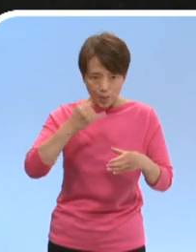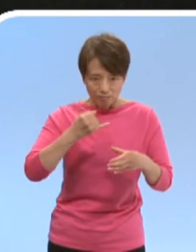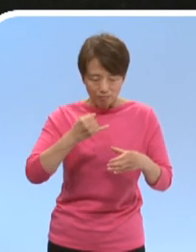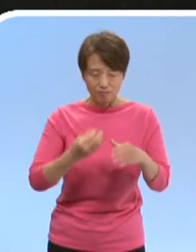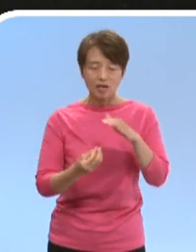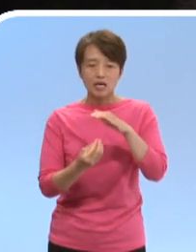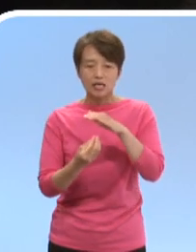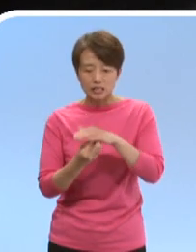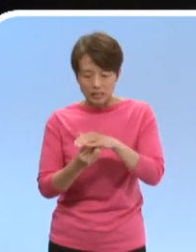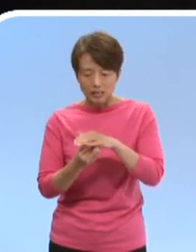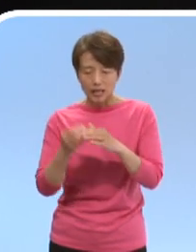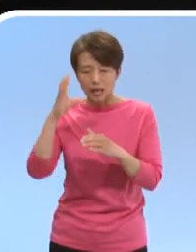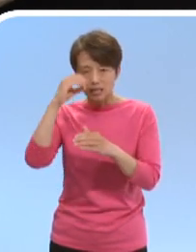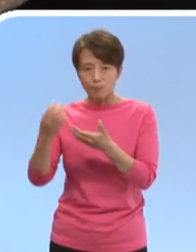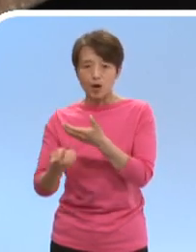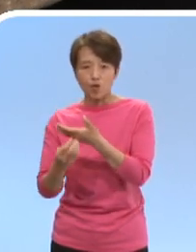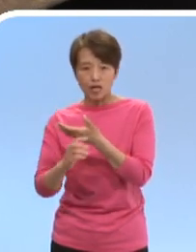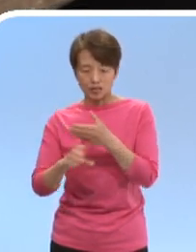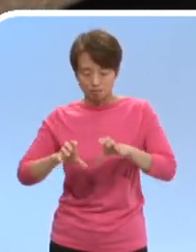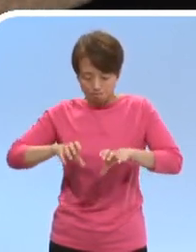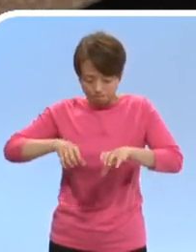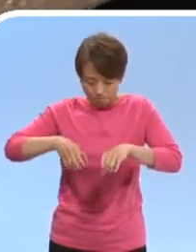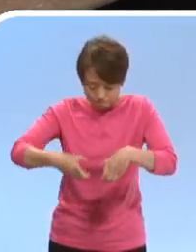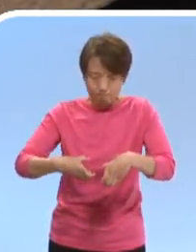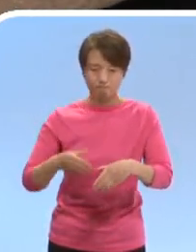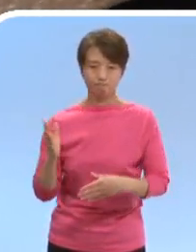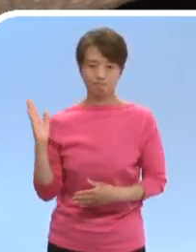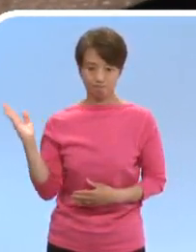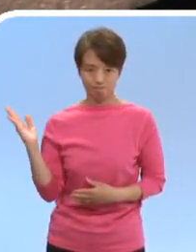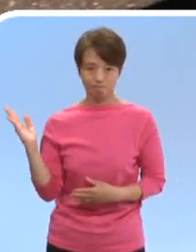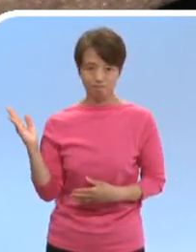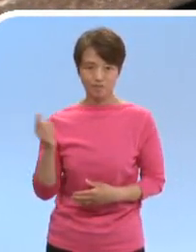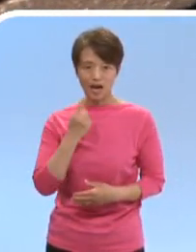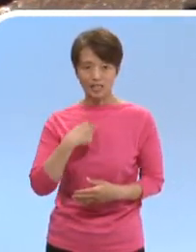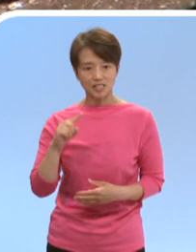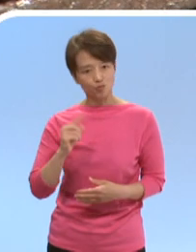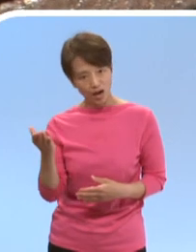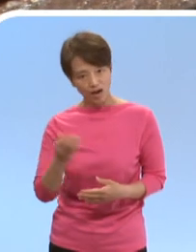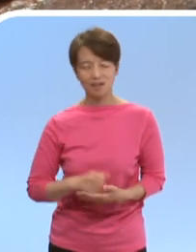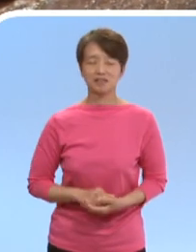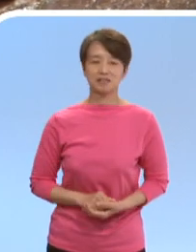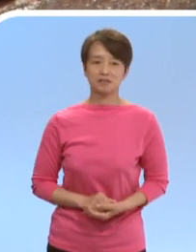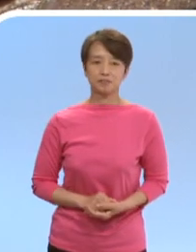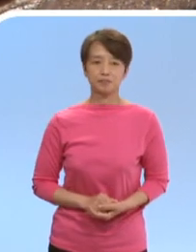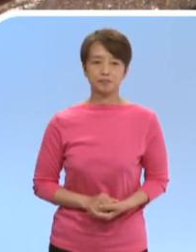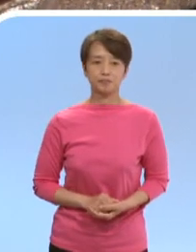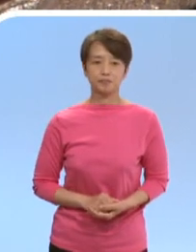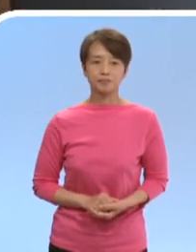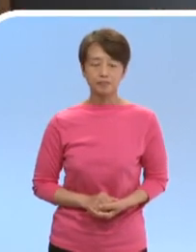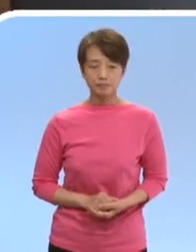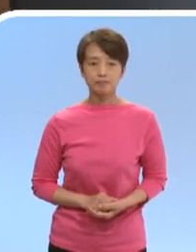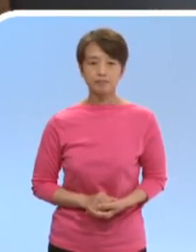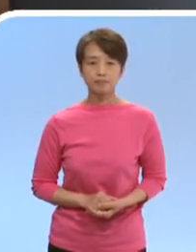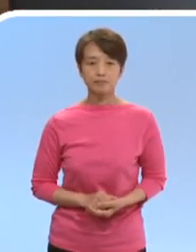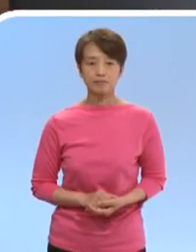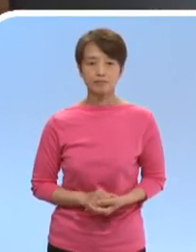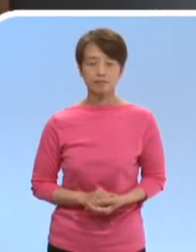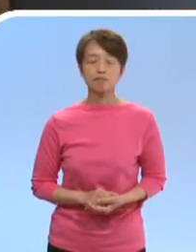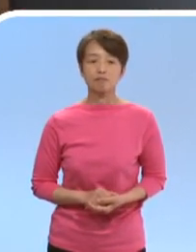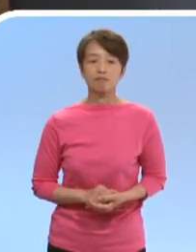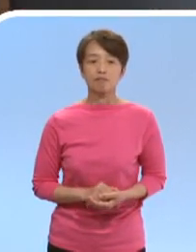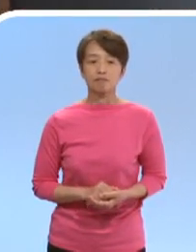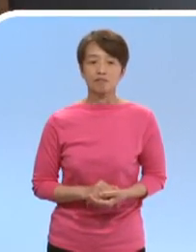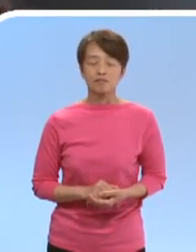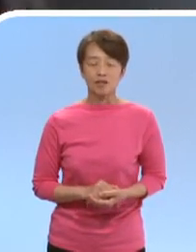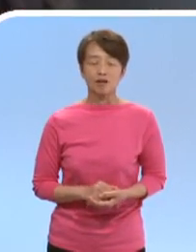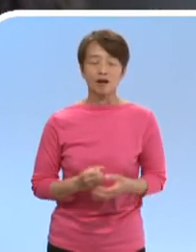焼きなどの具材を海苔で巻いたそうめん巻き寿司。そのお味は？ わあ、